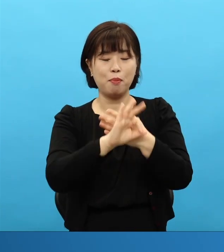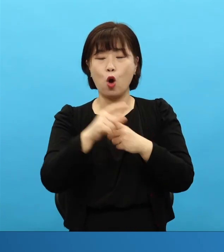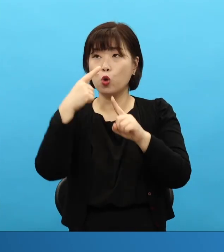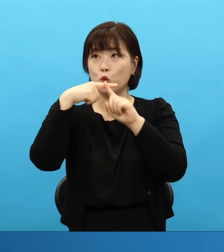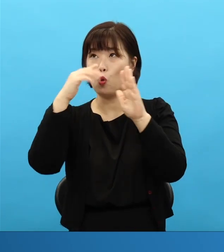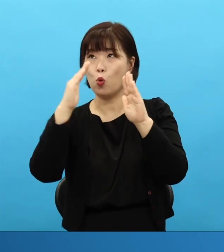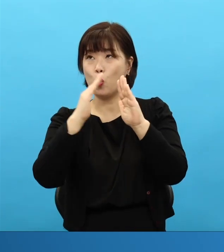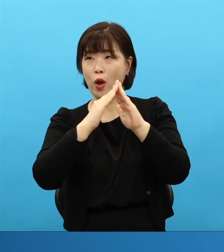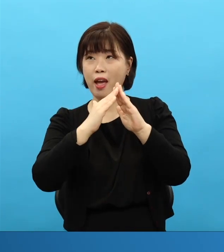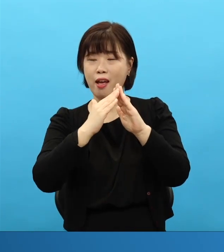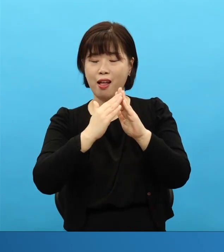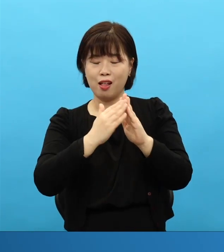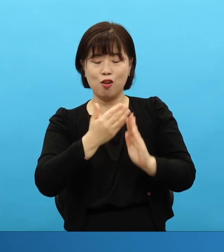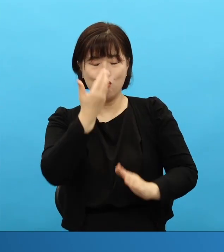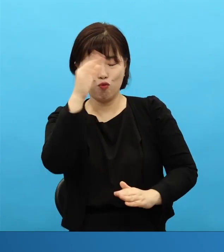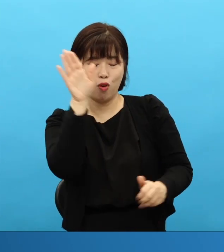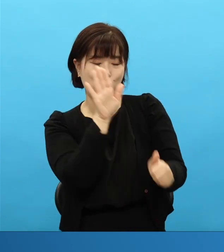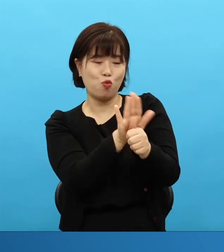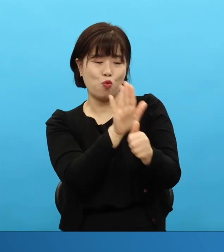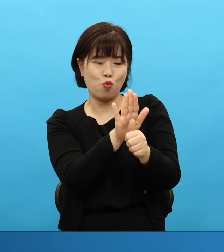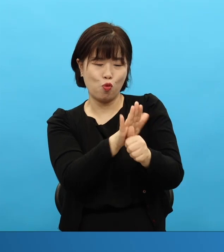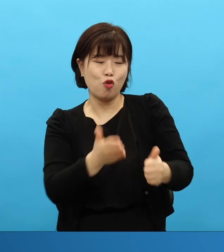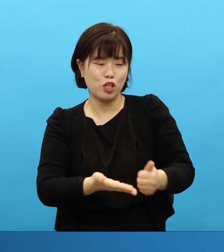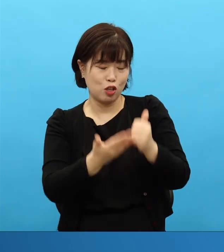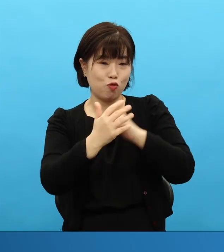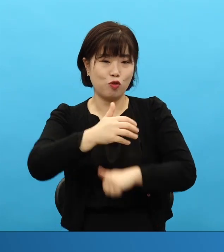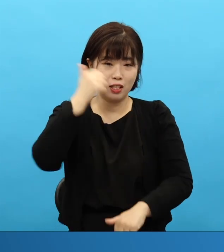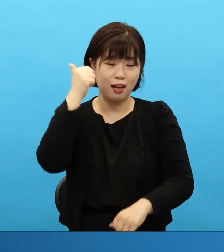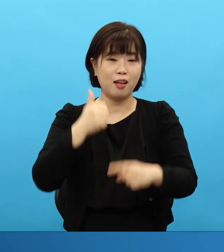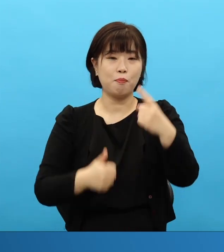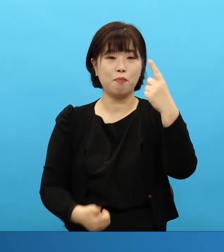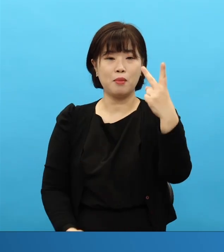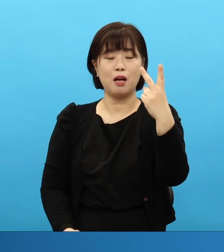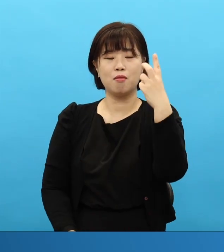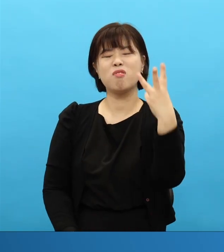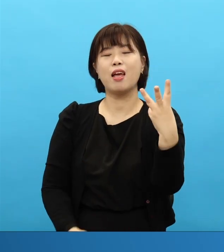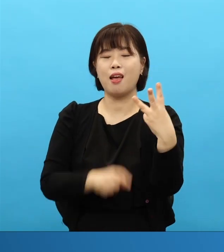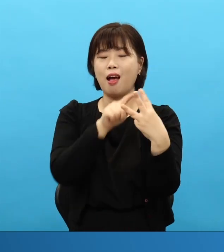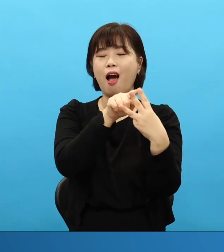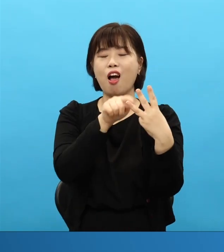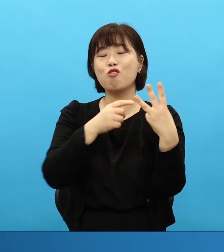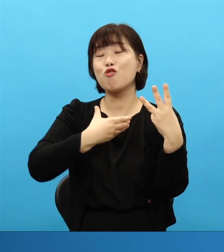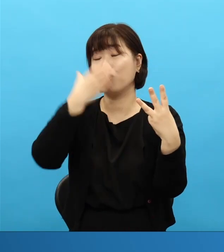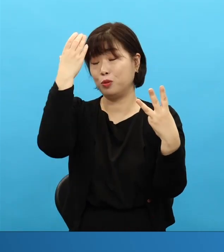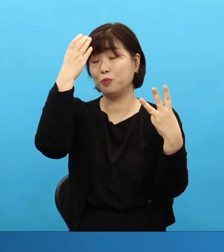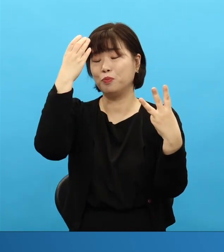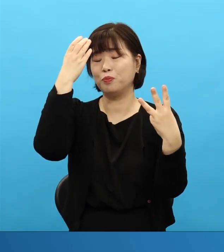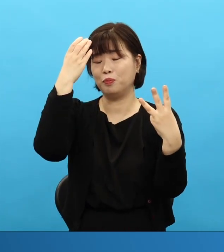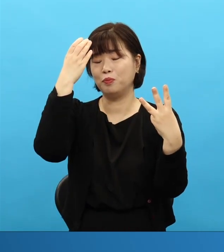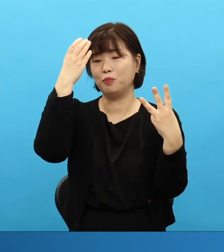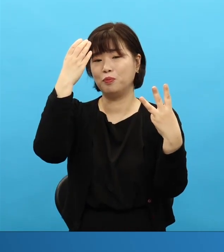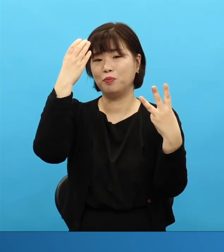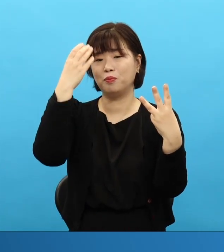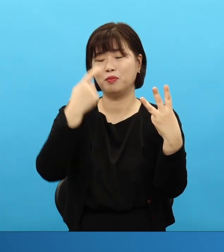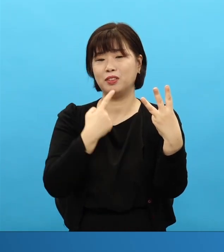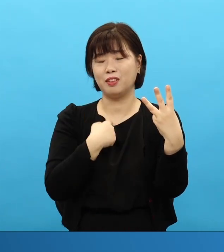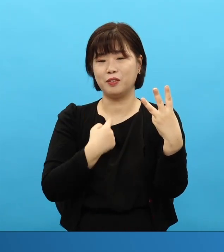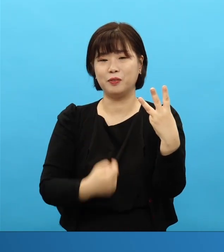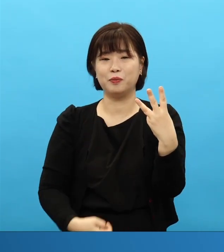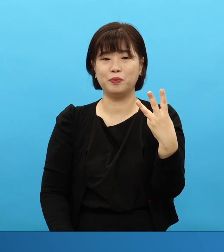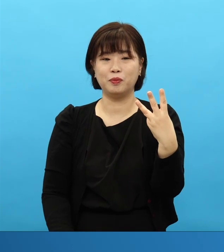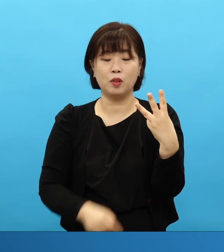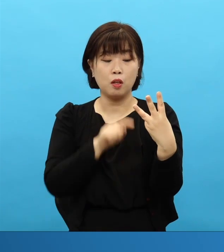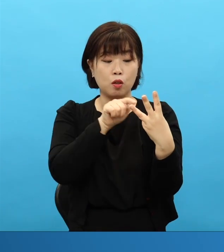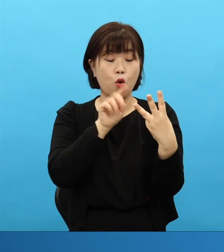운동. 이건 다락방 하고 나서 배운 말이고요. 그래서 이 3가지가 다락방